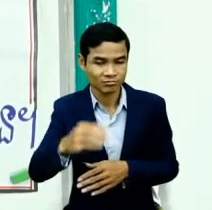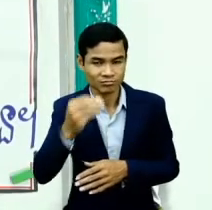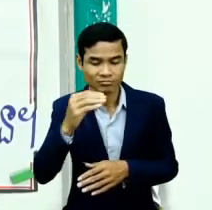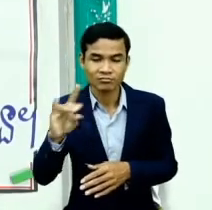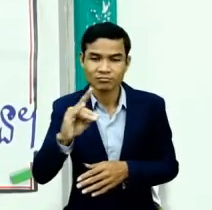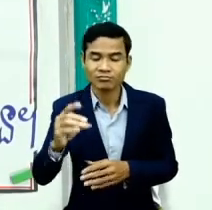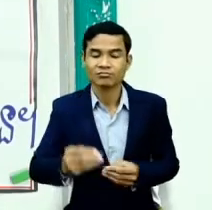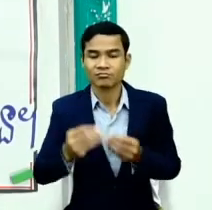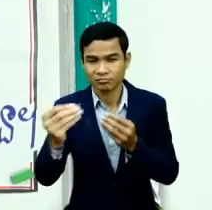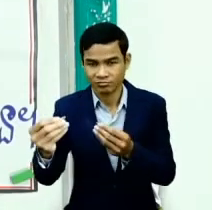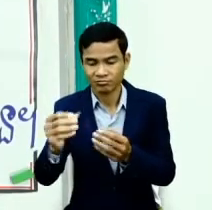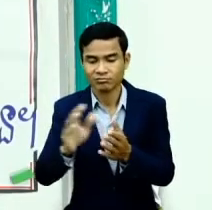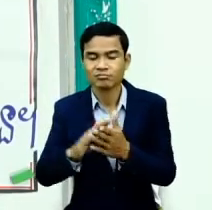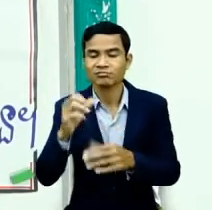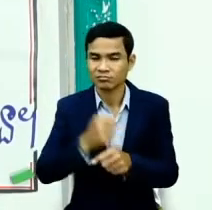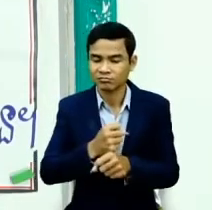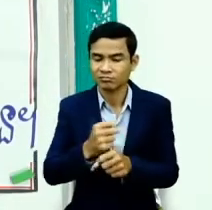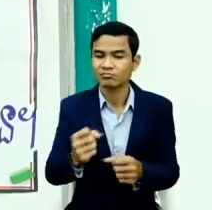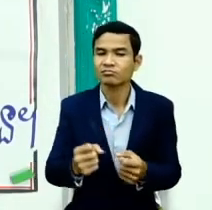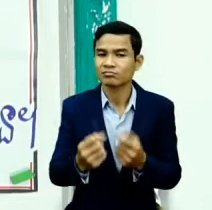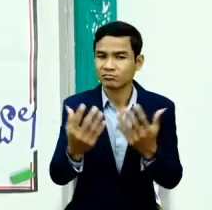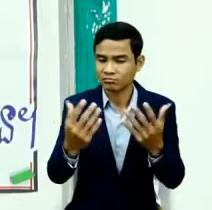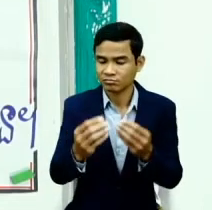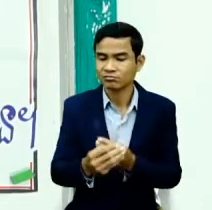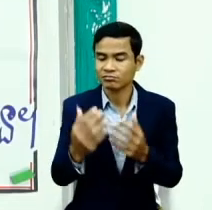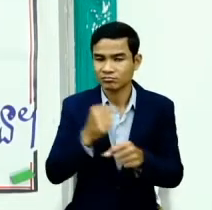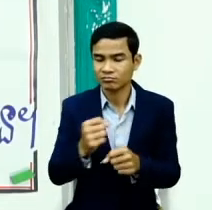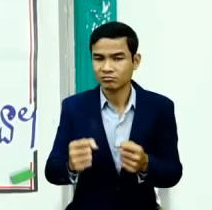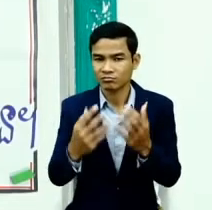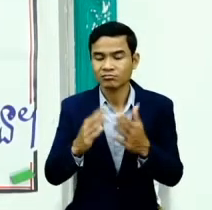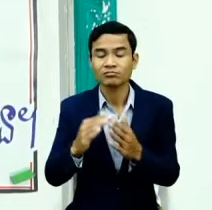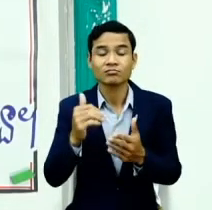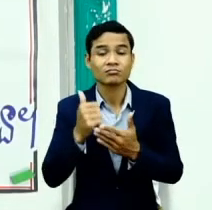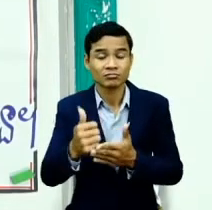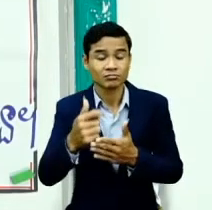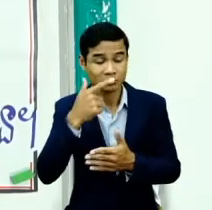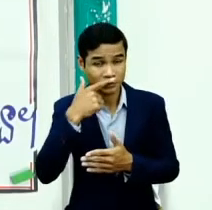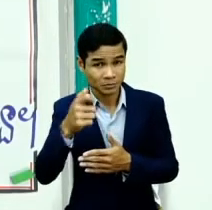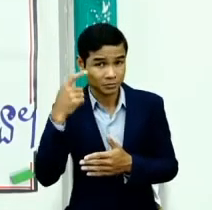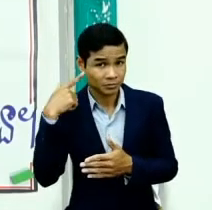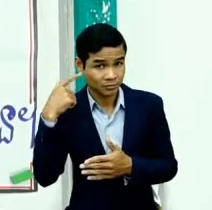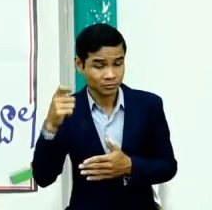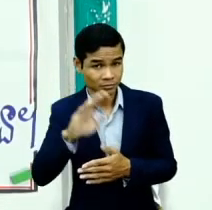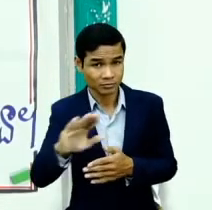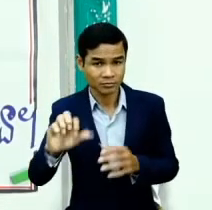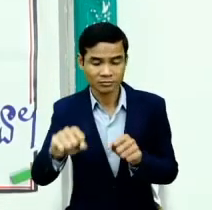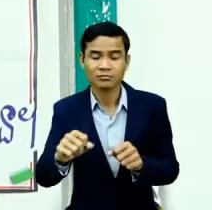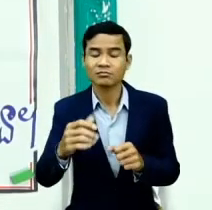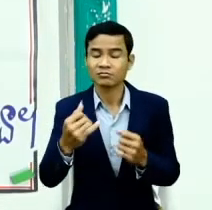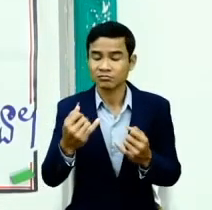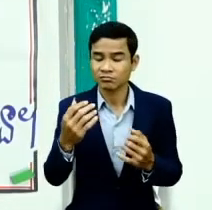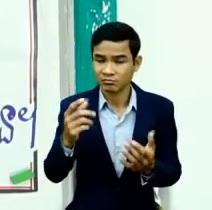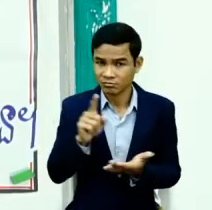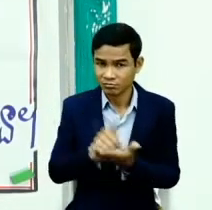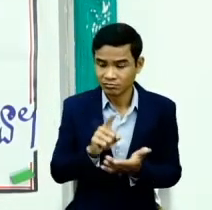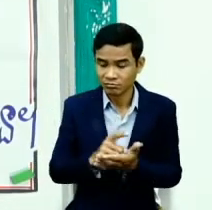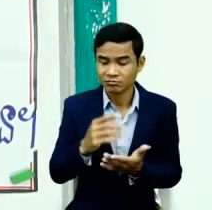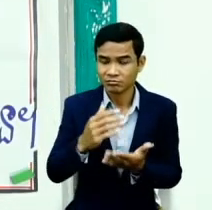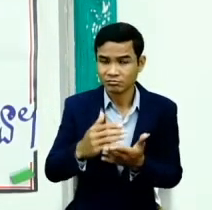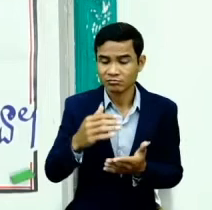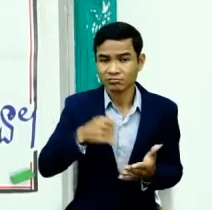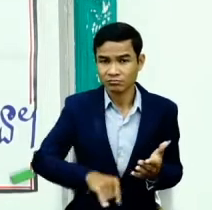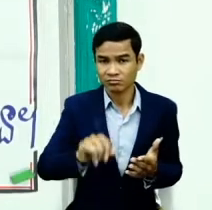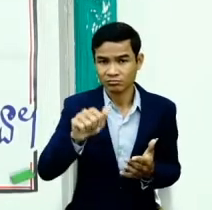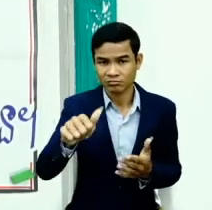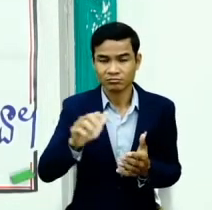tiếp đấy con cha bạn chui vừa bông chui vừa cái cà bông đai này con nó cha con lõ tay tái cha chui vừa cái cà